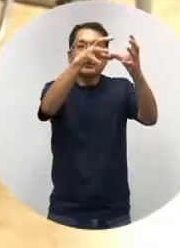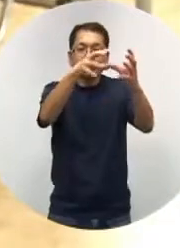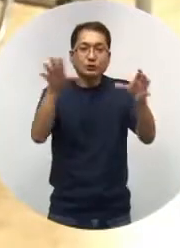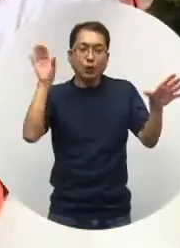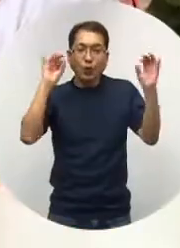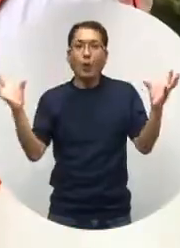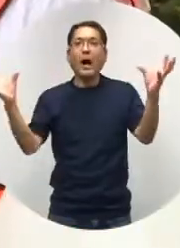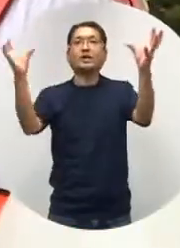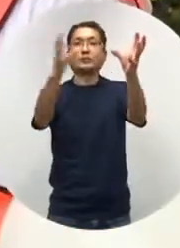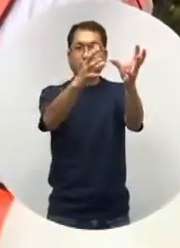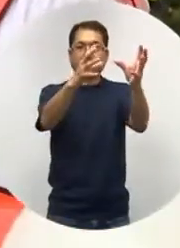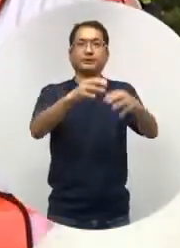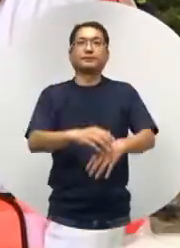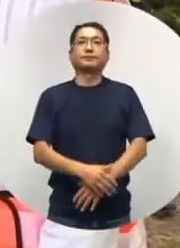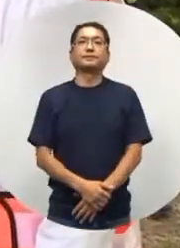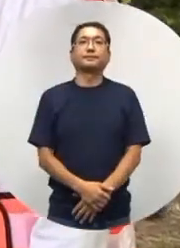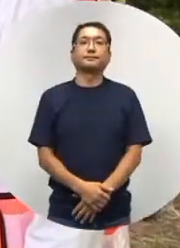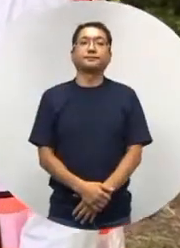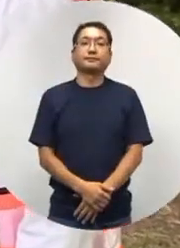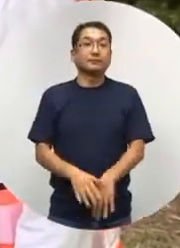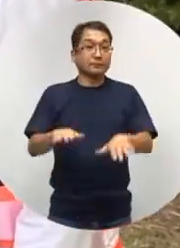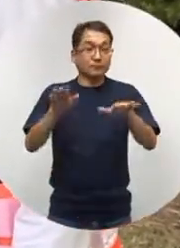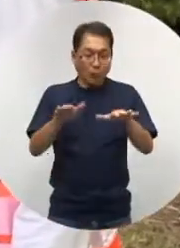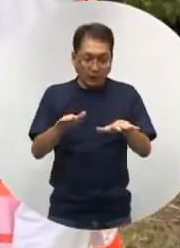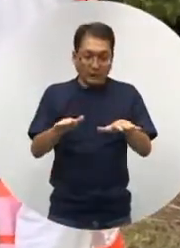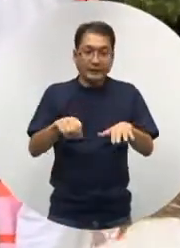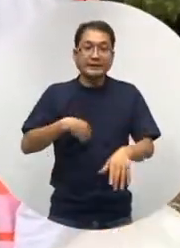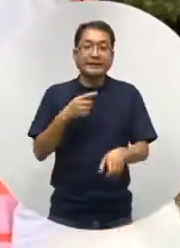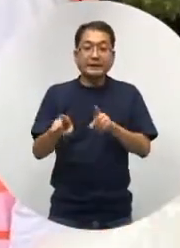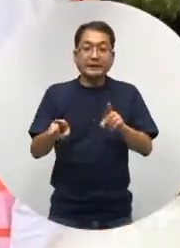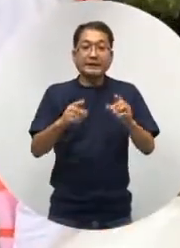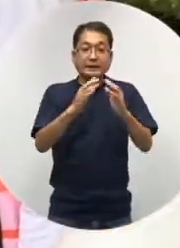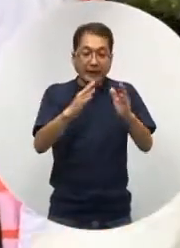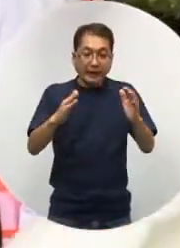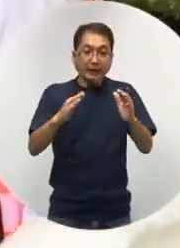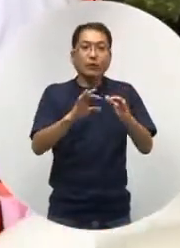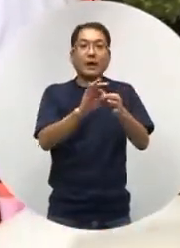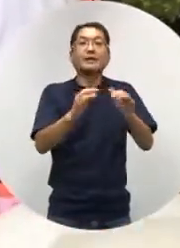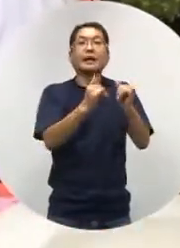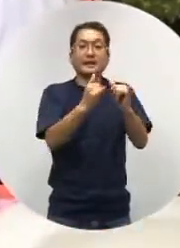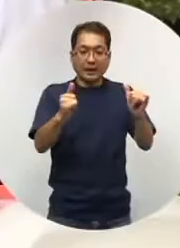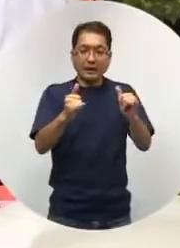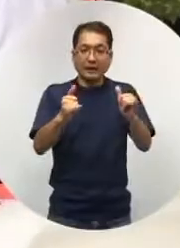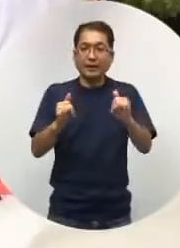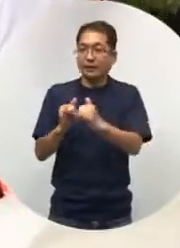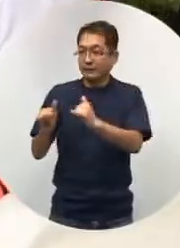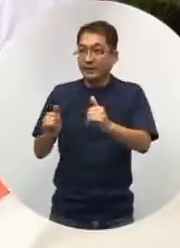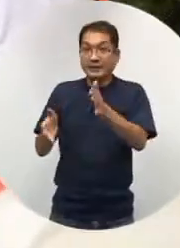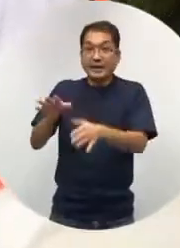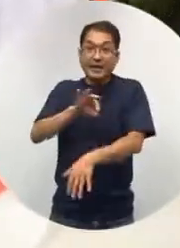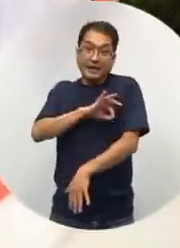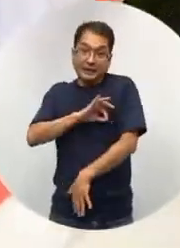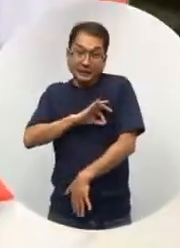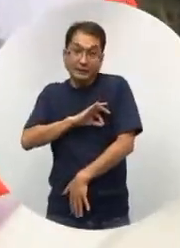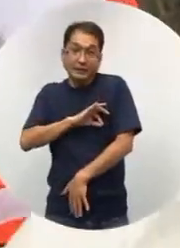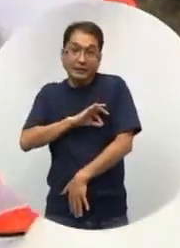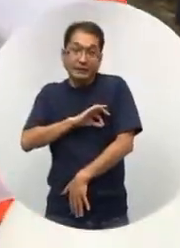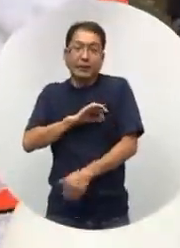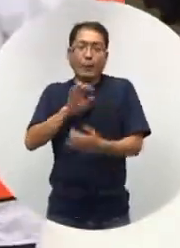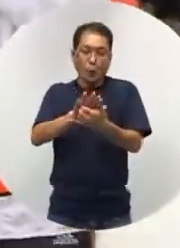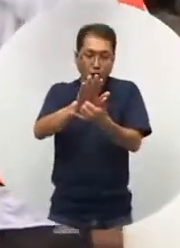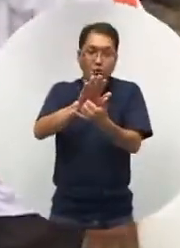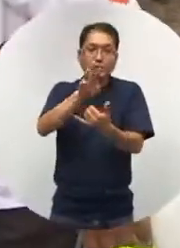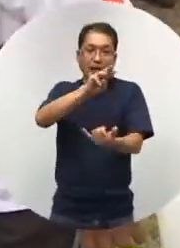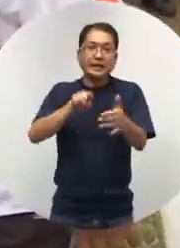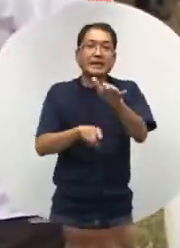。今回自治会関係者、民生委員、防災リーダー、地域住